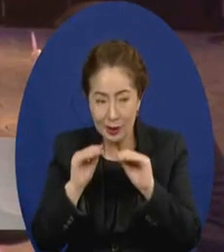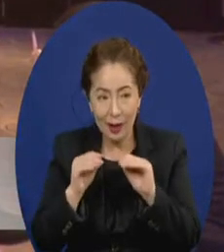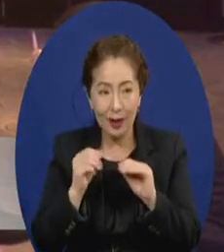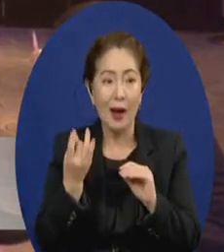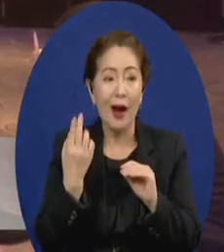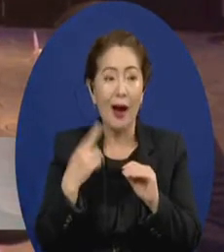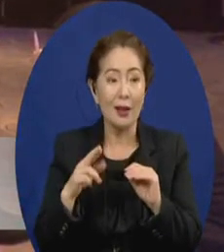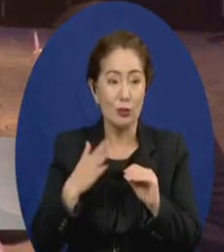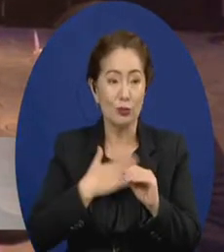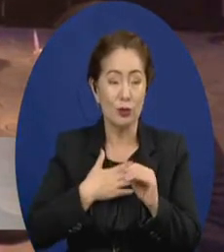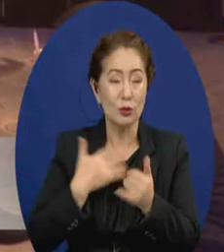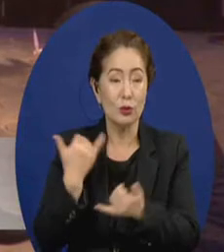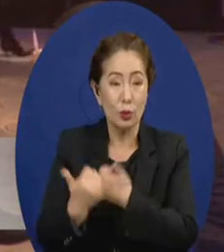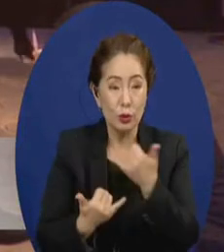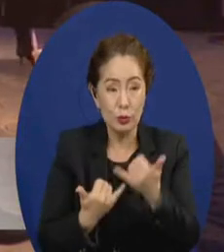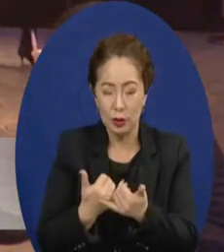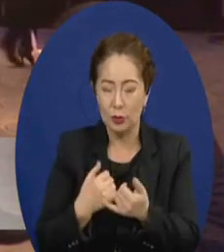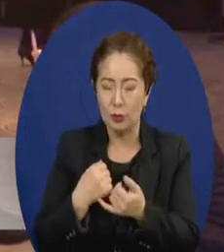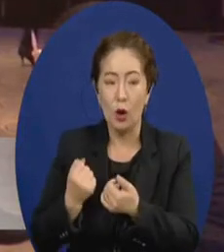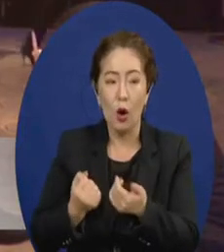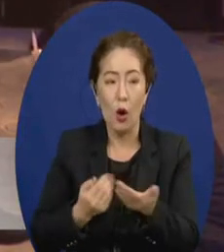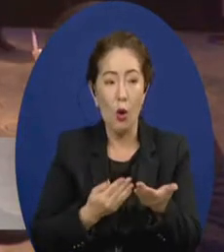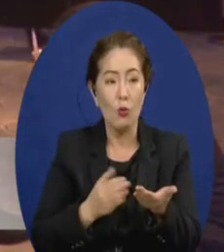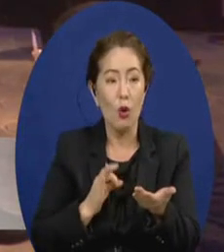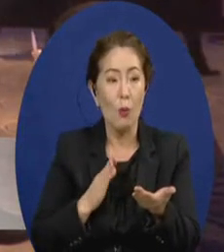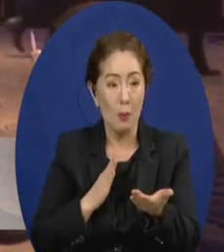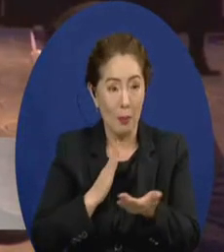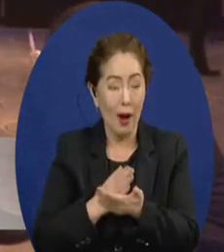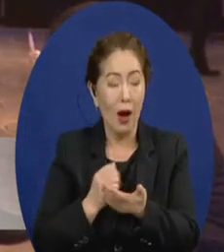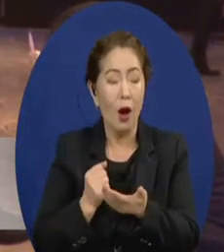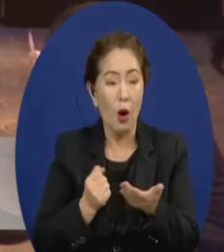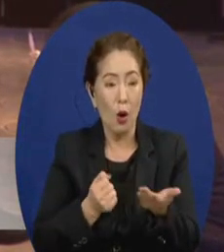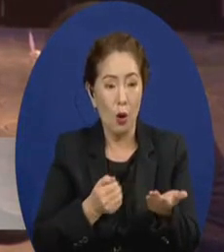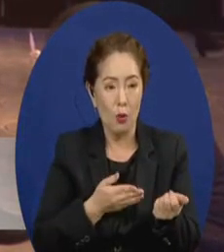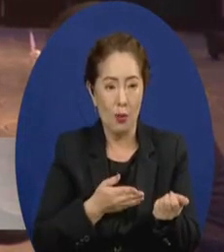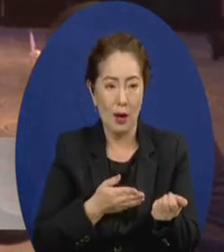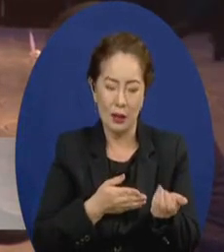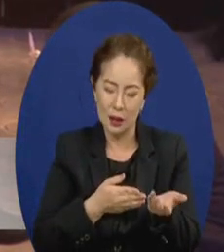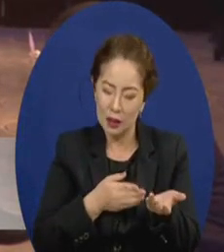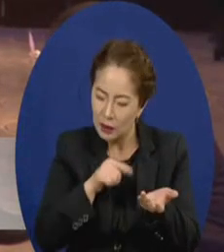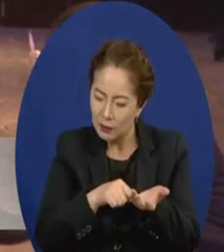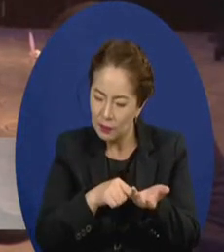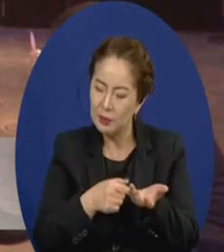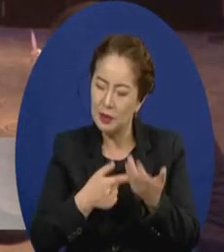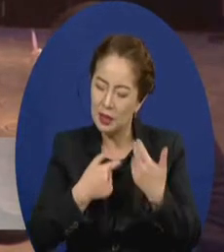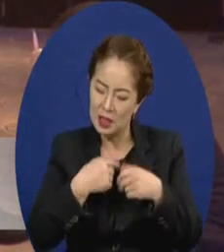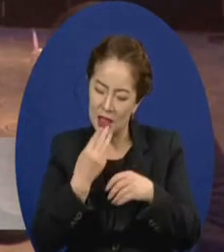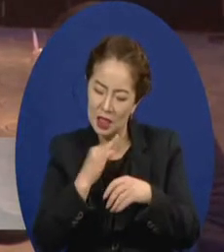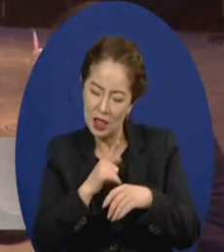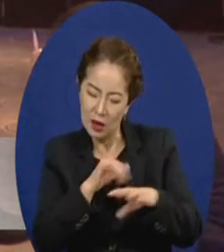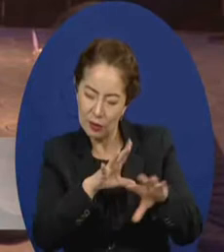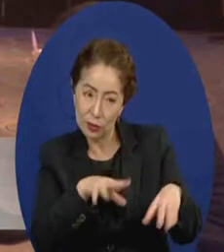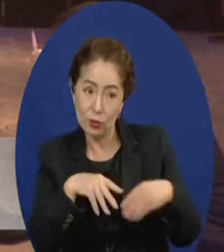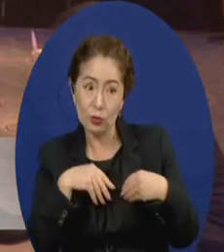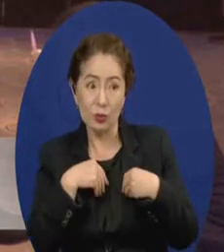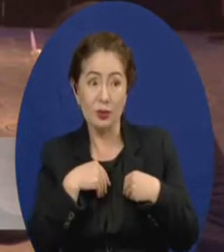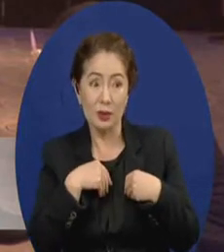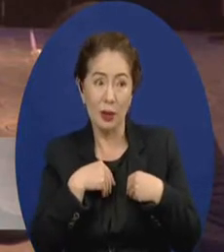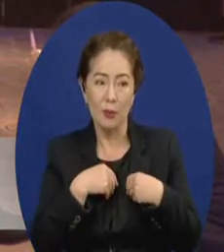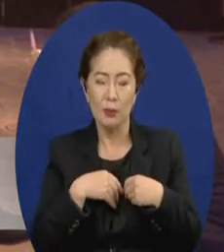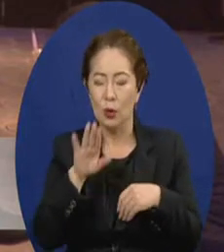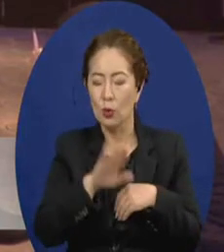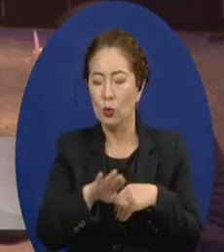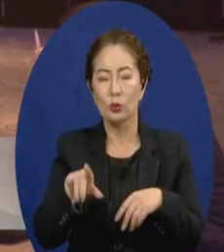ардын сайхан уламжлал байна, өв байна, шавьлын сургалтын олон сайхан хэлбэрүүд байна. Мөн тэр хүүхдийг